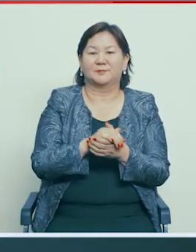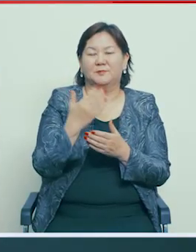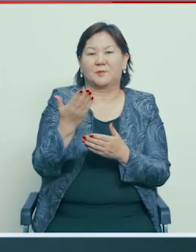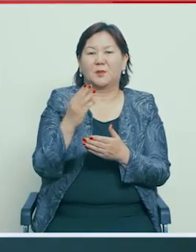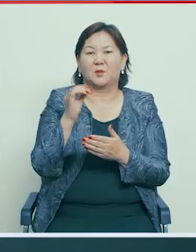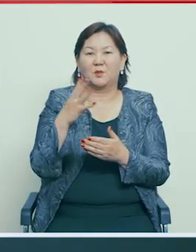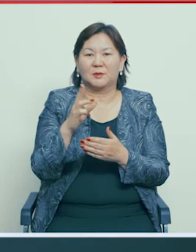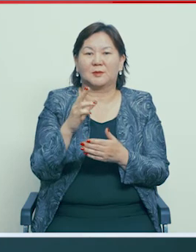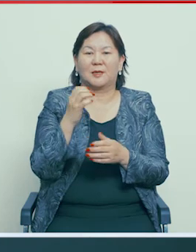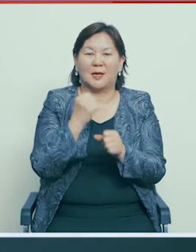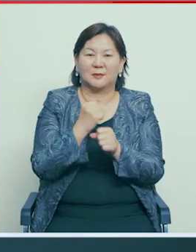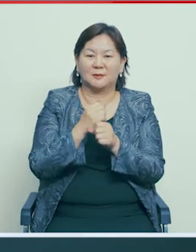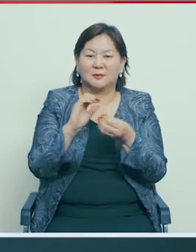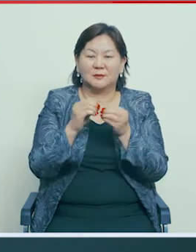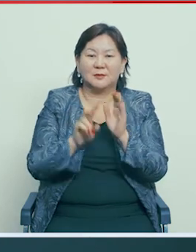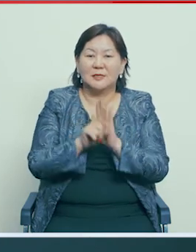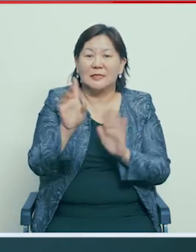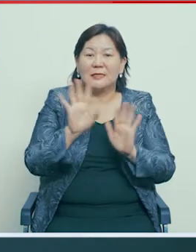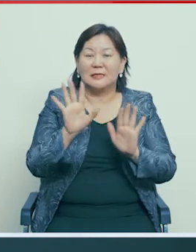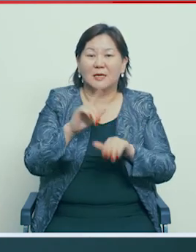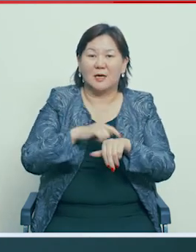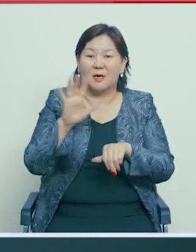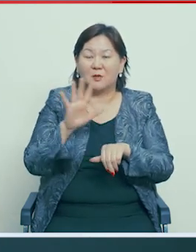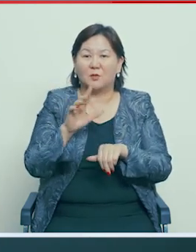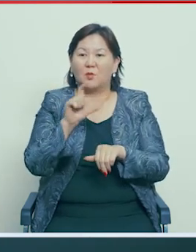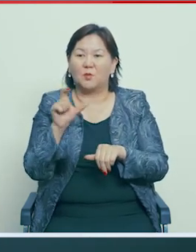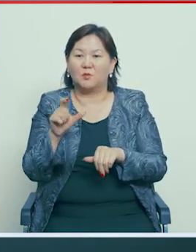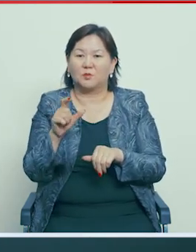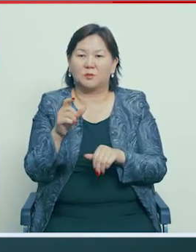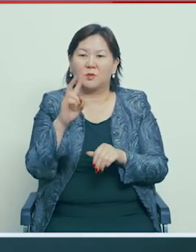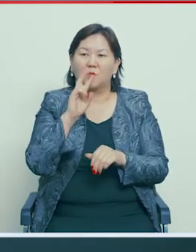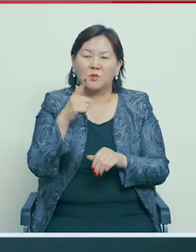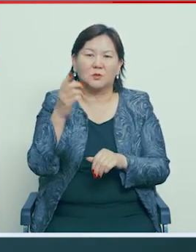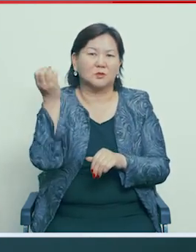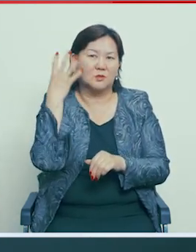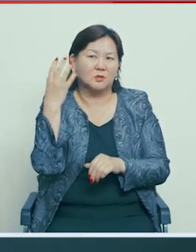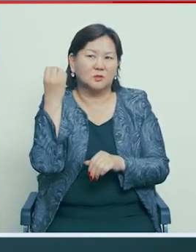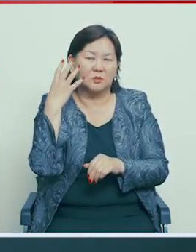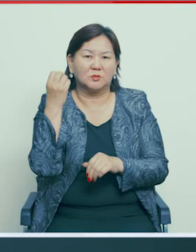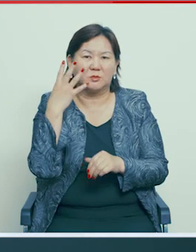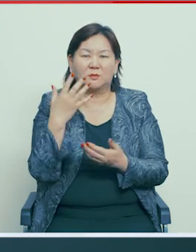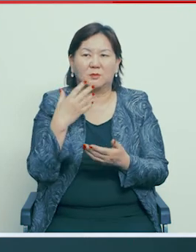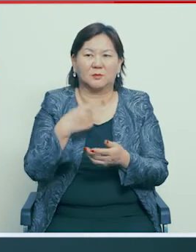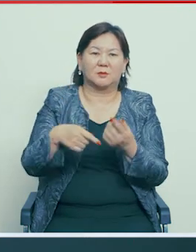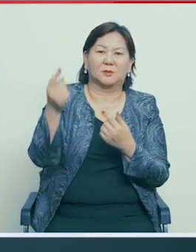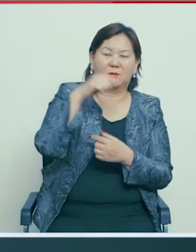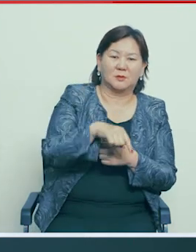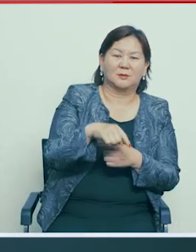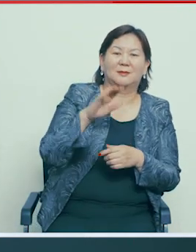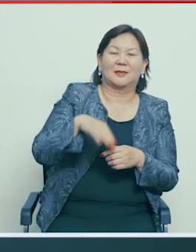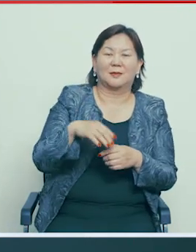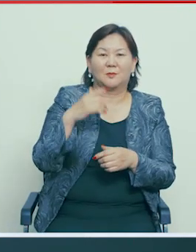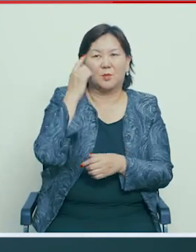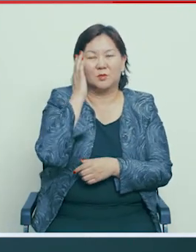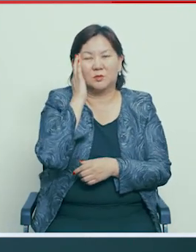үед нөгөө ажилд хийж эхлэегөө байсан болохоор бас ингээд хүмүүсийн үгээг ингээд аягүй сонсдог байлаа. Тэгээд ингээд ирээд ингээд дараа нь би ингээд